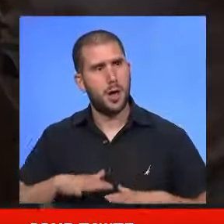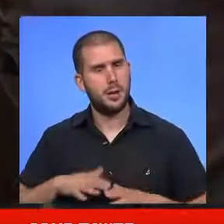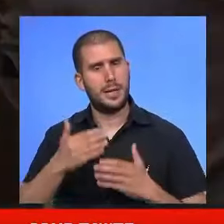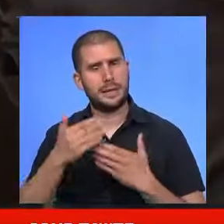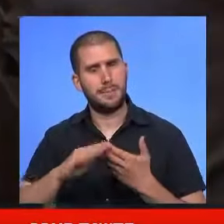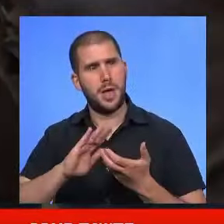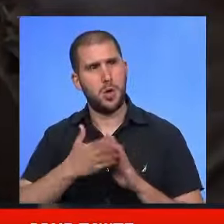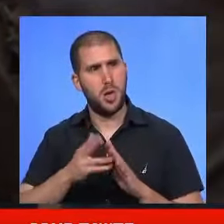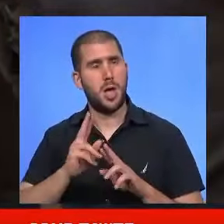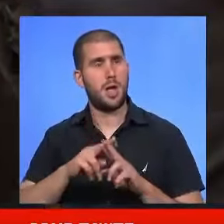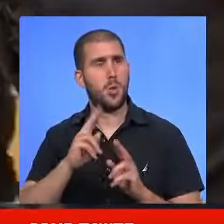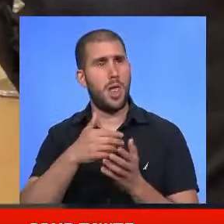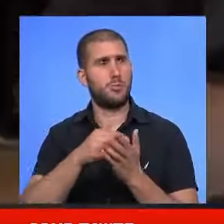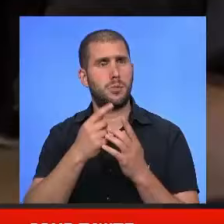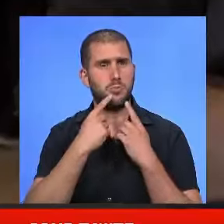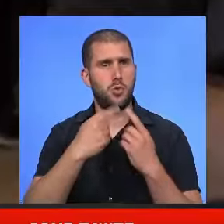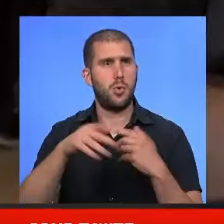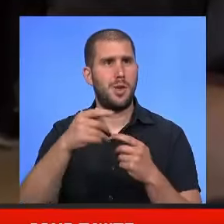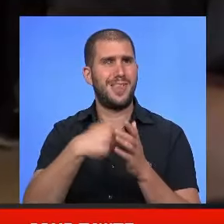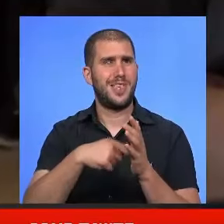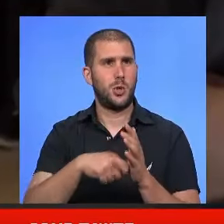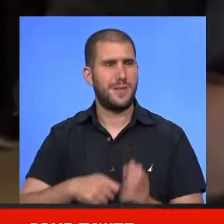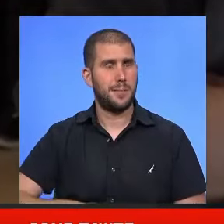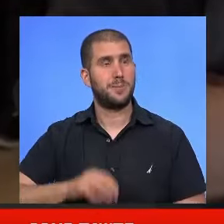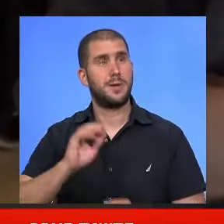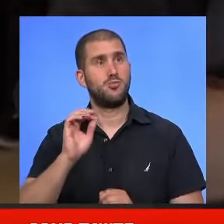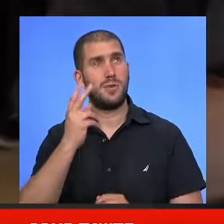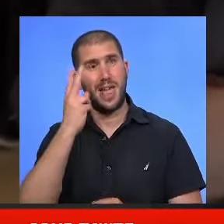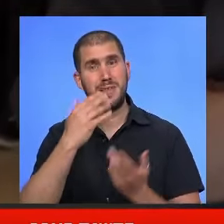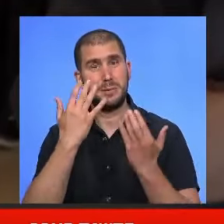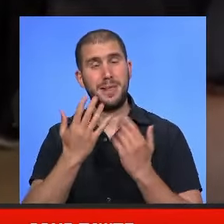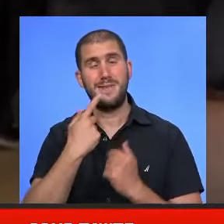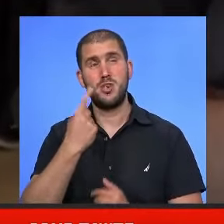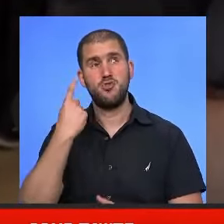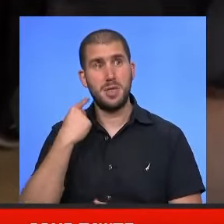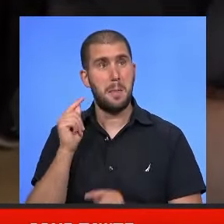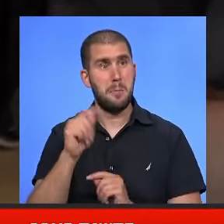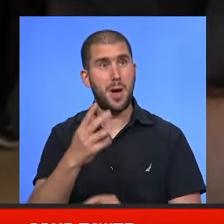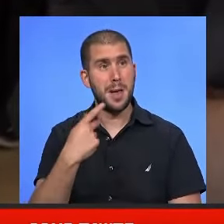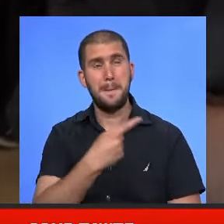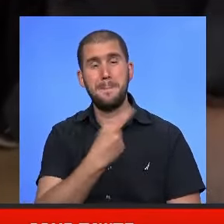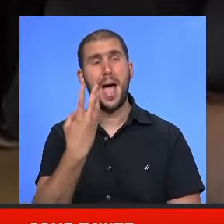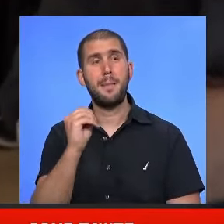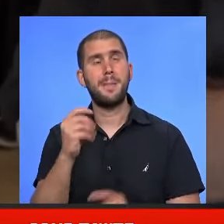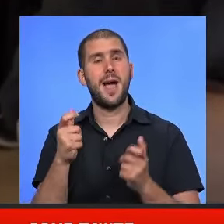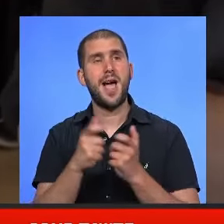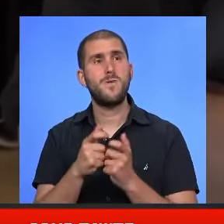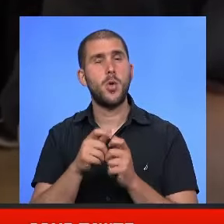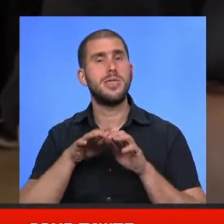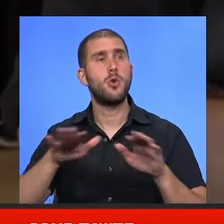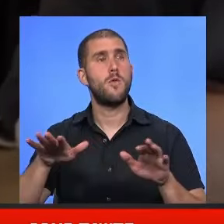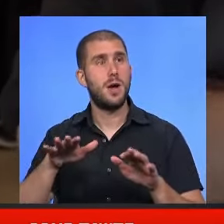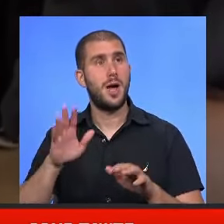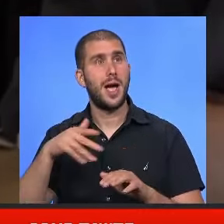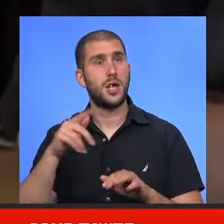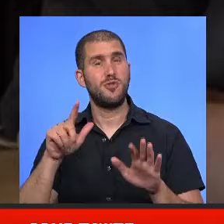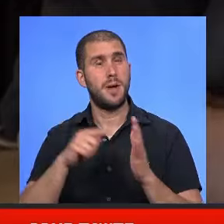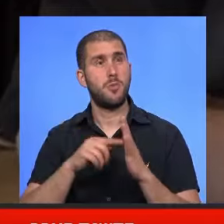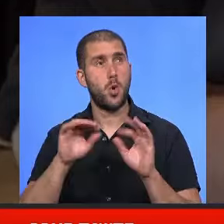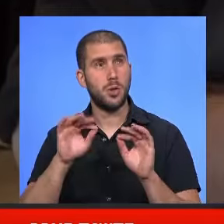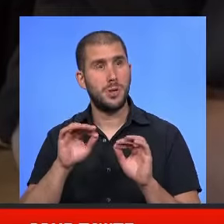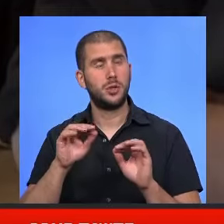הכל ויוכלו להמשיך הלאה לדיוטי פרי. כדאי להבין את המספרים, לפני שנה פעלו כאן כמעט 140 חברות תעופה, אחרי 7 באוקטובר